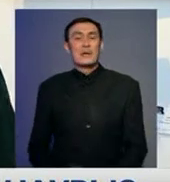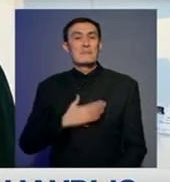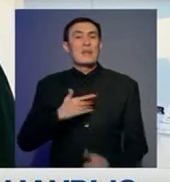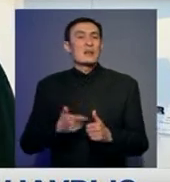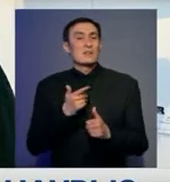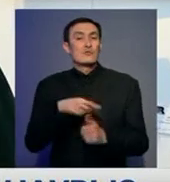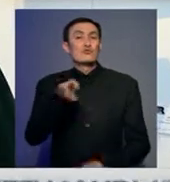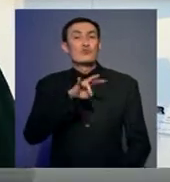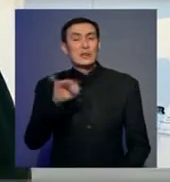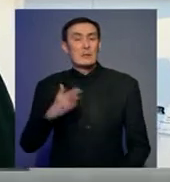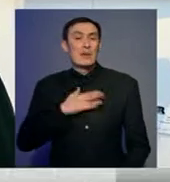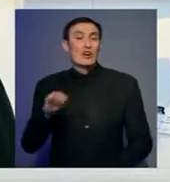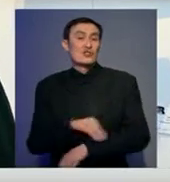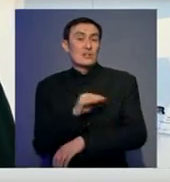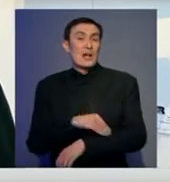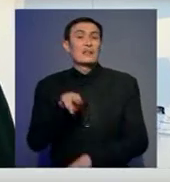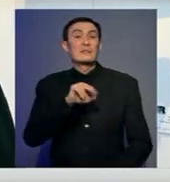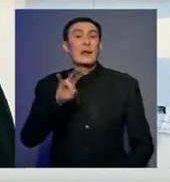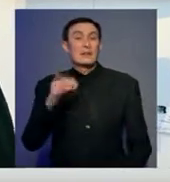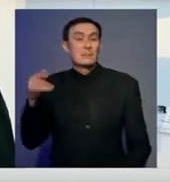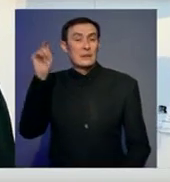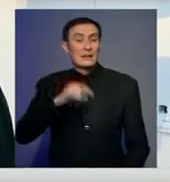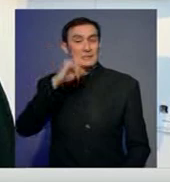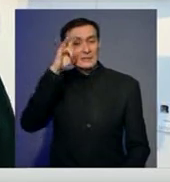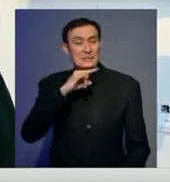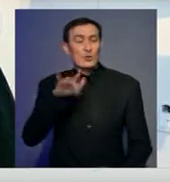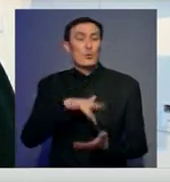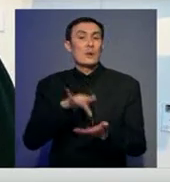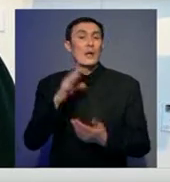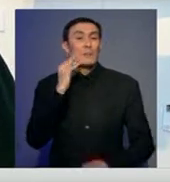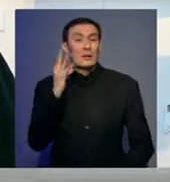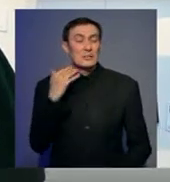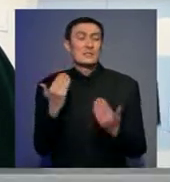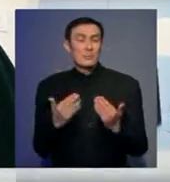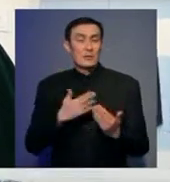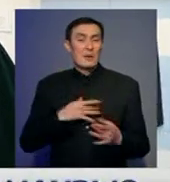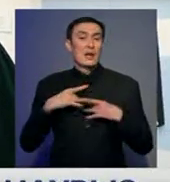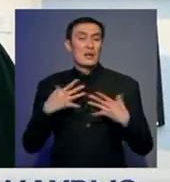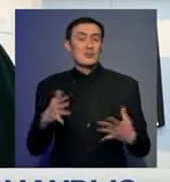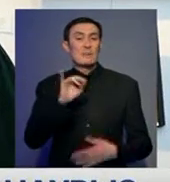Меня зовут Джонни, это моя жена Дана. Она из Казахстана, из Алматы. Мы сегодня